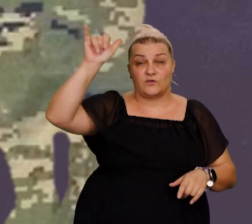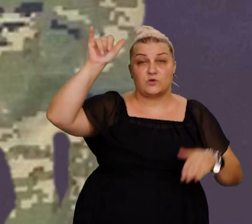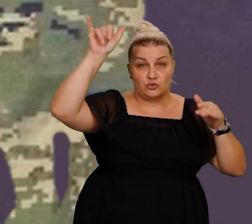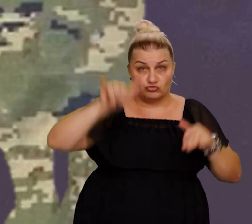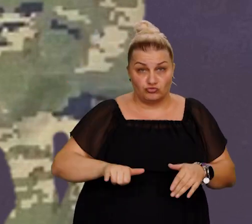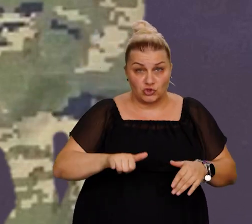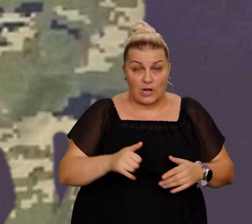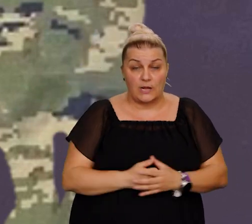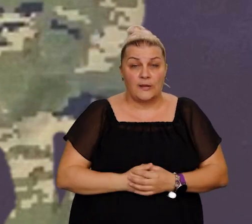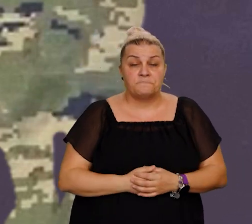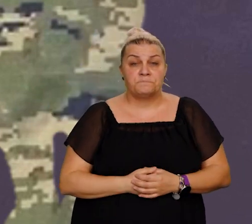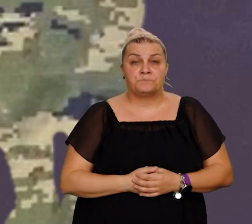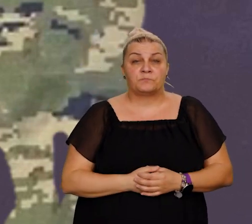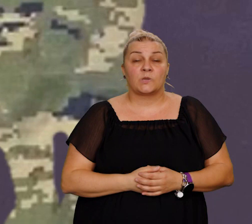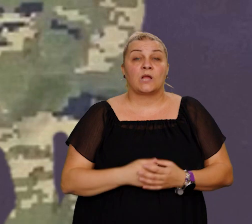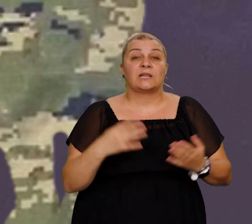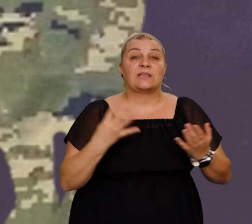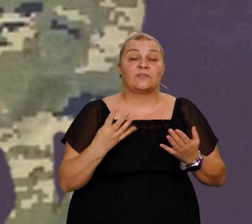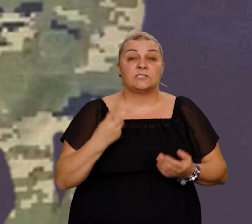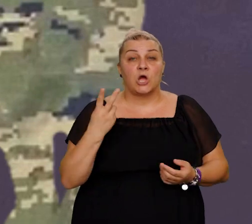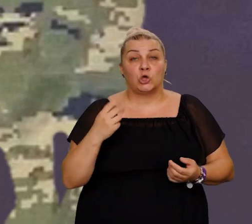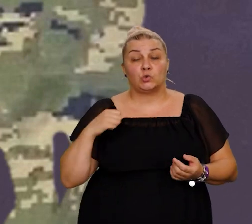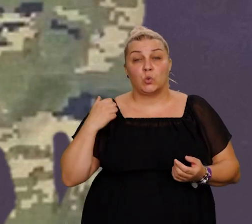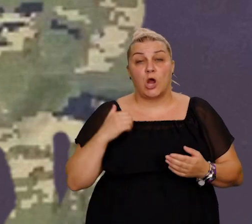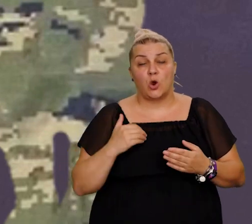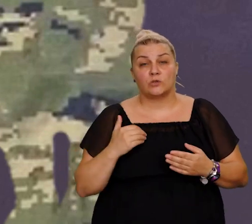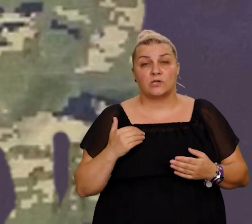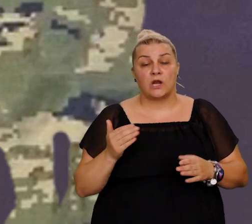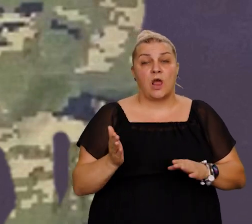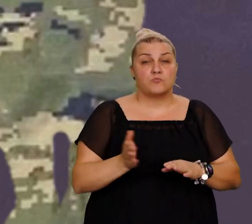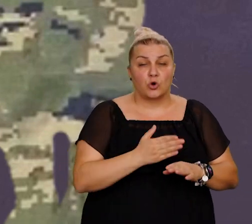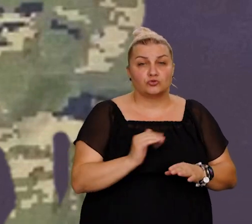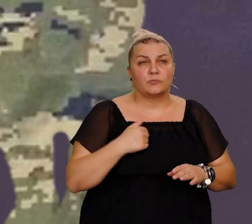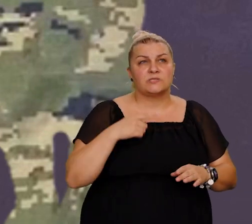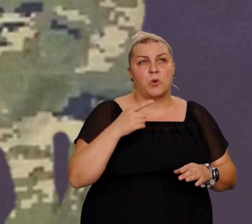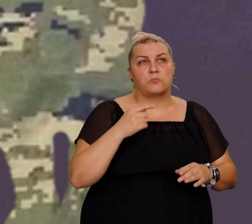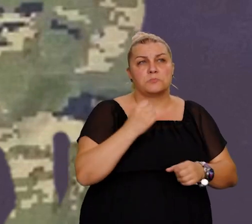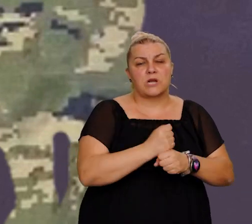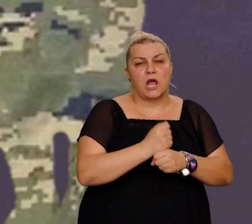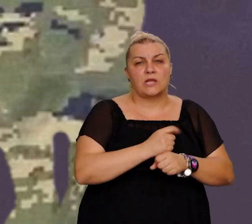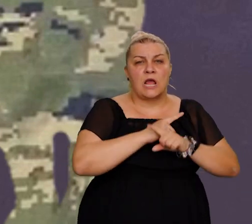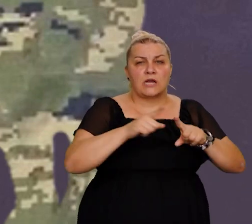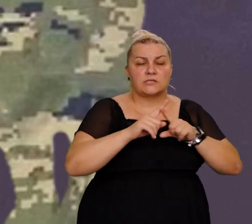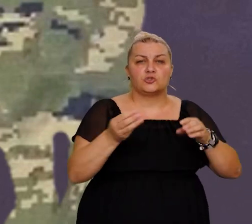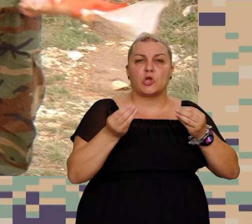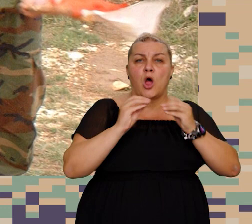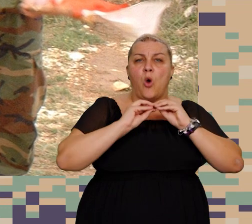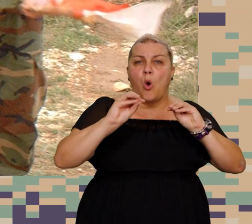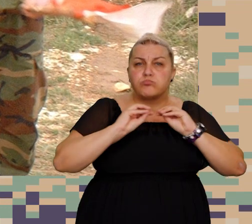zrakoplova. Iza 1992. godine smo provodili određene oblike